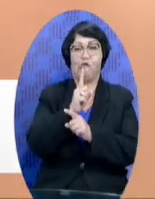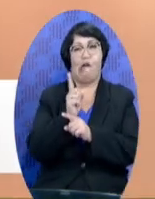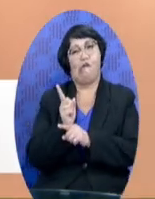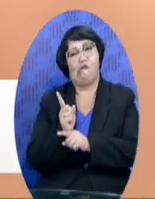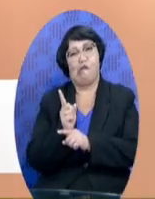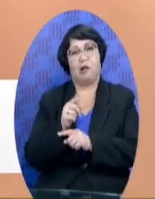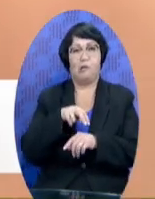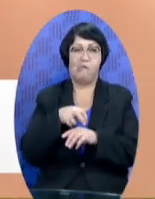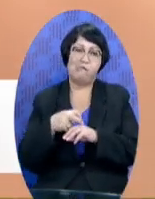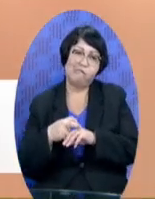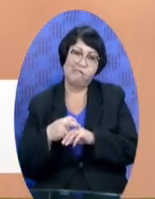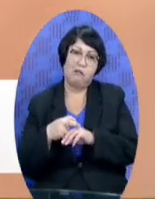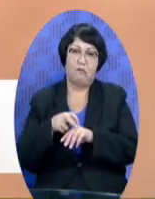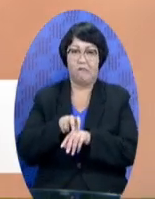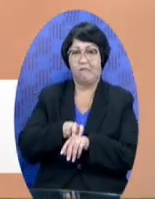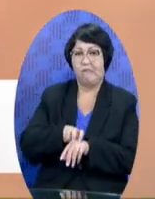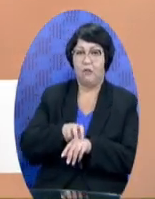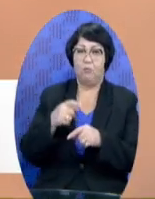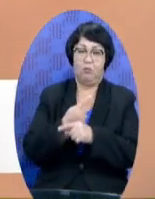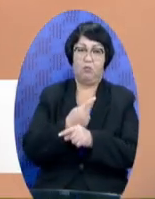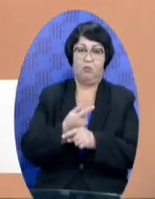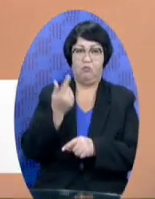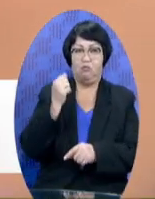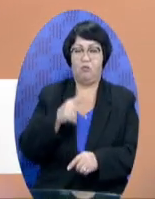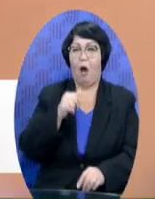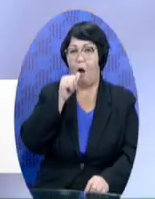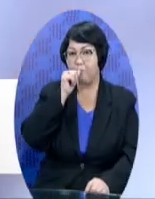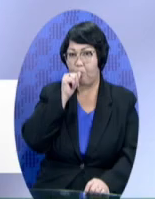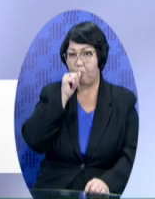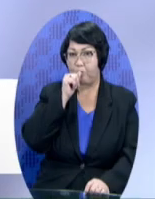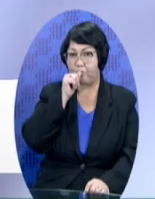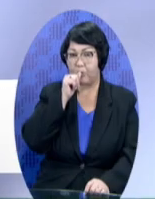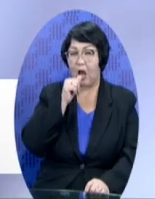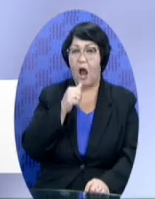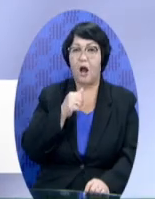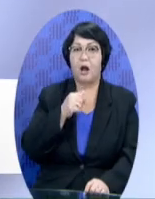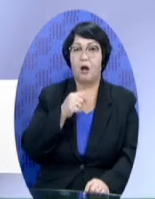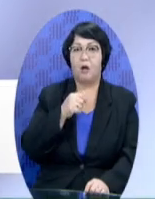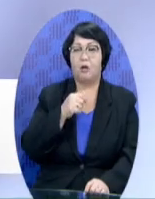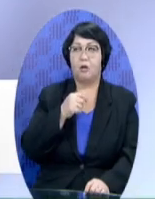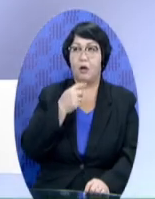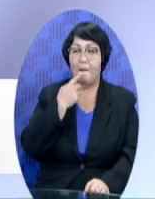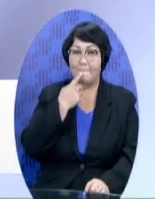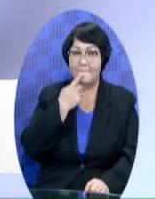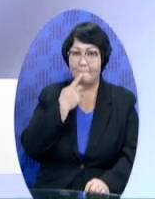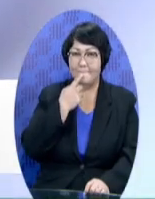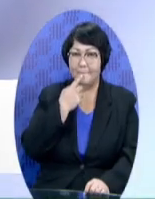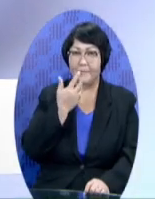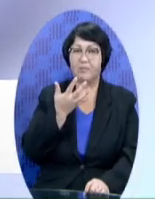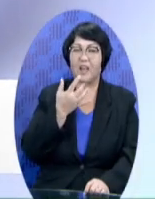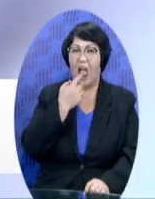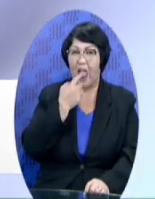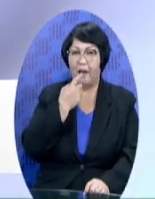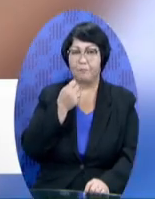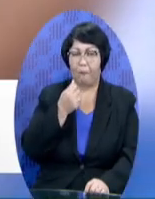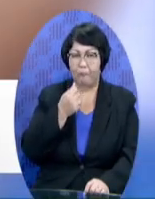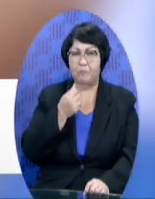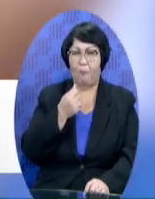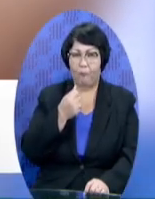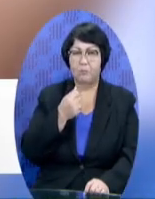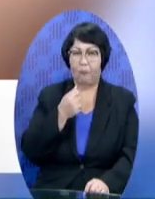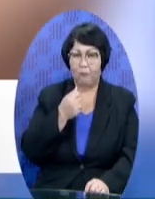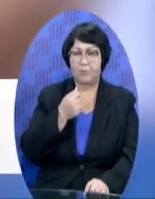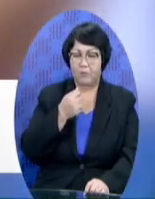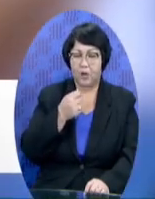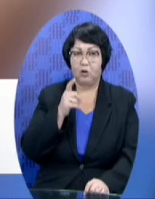байна. Эдгээр шалтгаанаас гадна хуруугаан хөх, буруу залгих, хил болон уруулаа хөх нь мөн л эрүү нүүрний гажиг үүсгэх шалтгаан болдог байна.